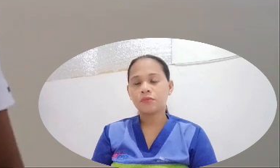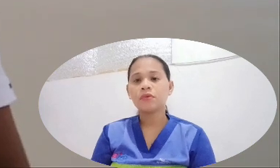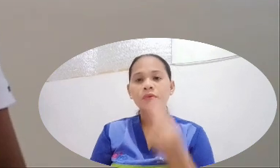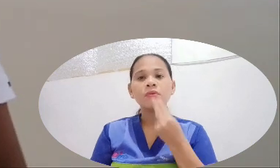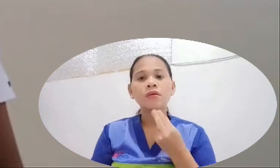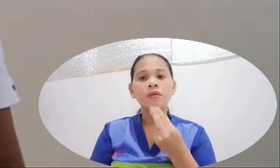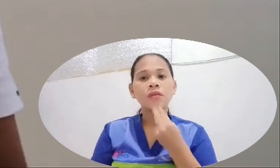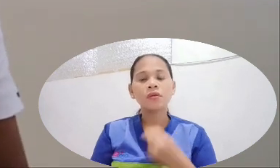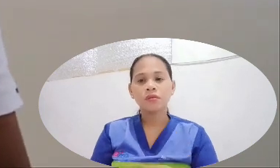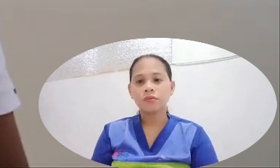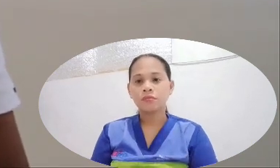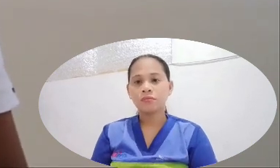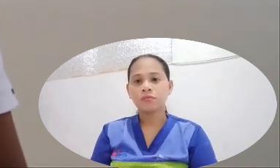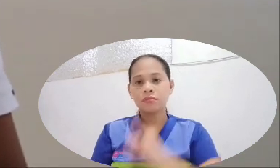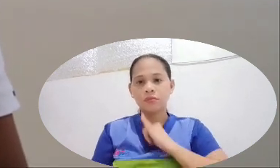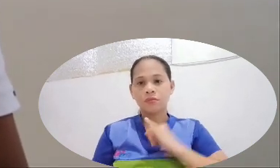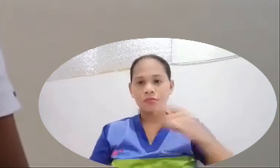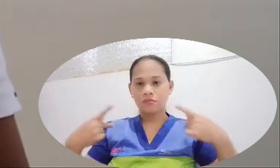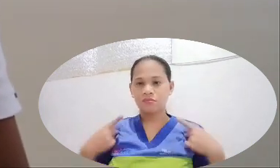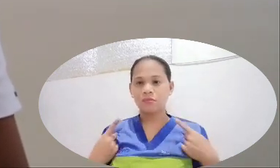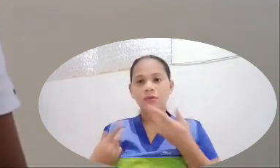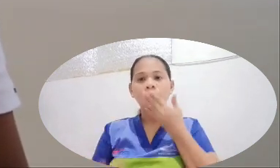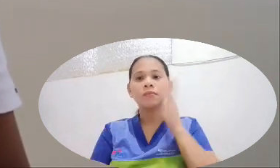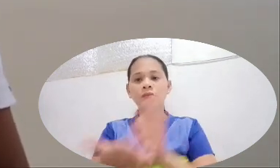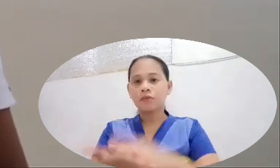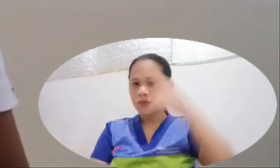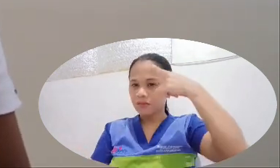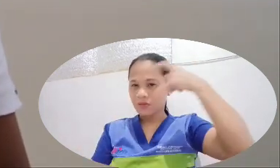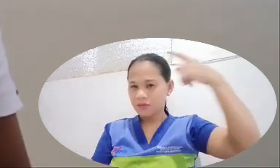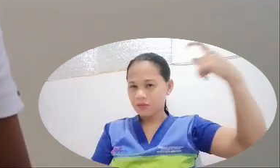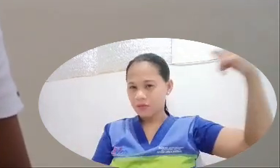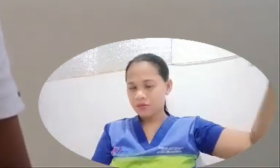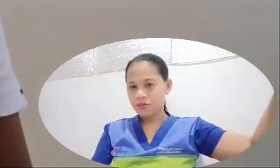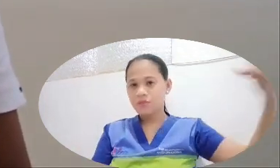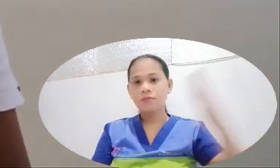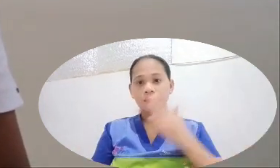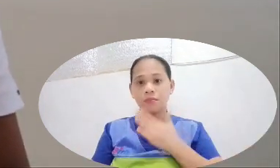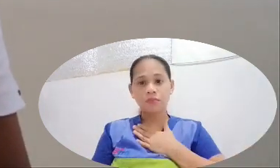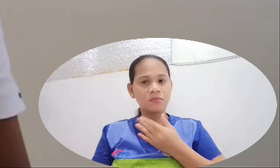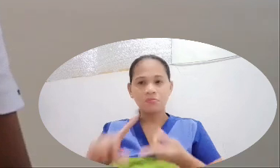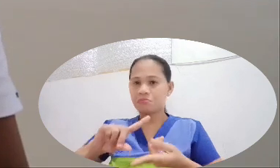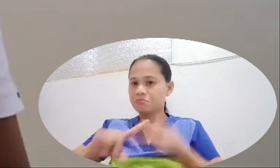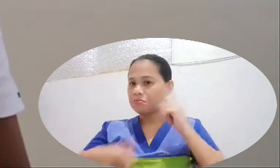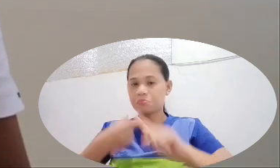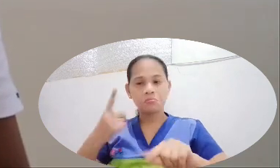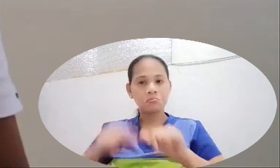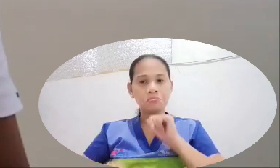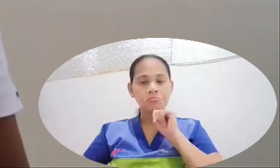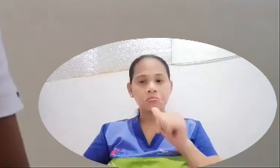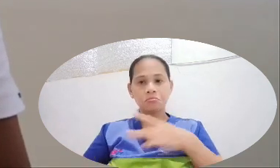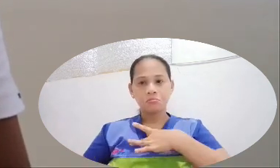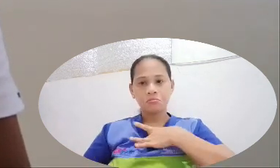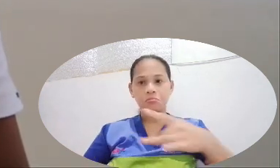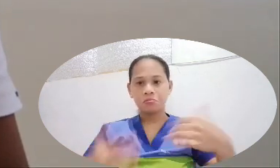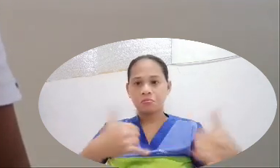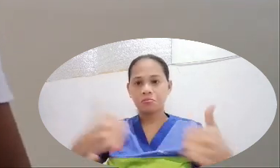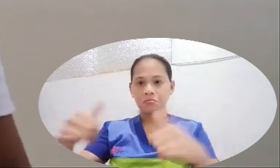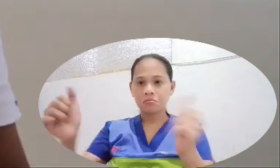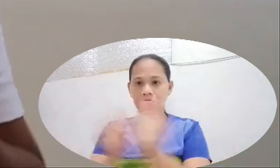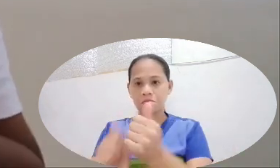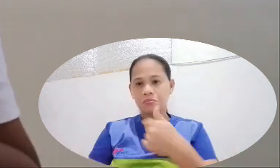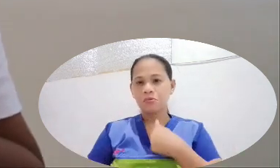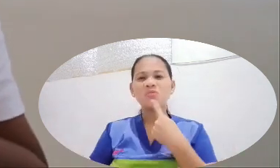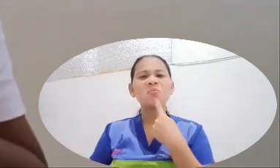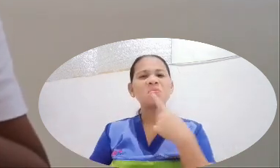Alternate net, ang sama ng panaginip ko. Yung mga kaibigan ko, ayaw nila akong kalaro. Ang sabi nila,